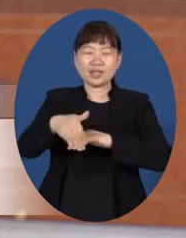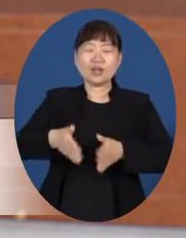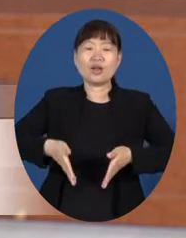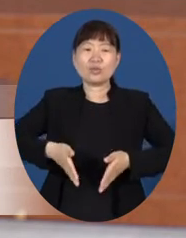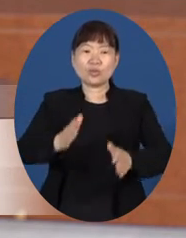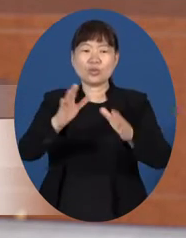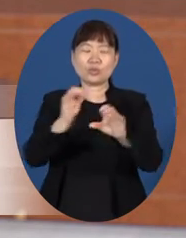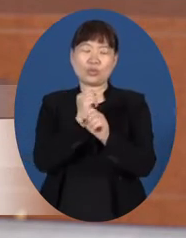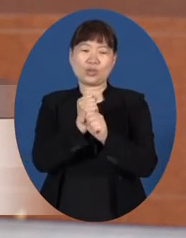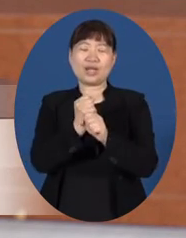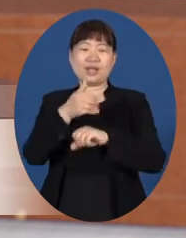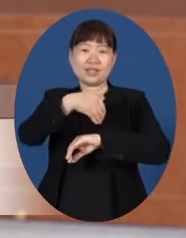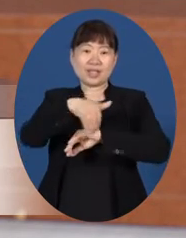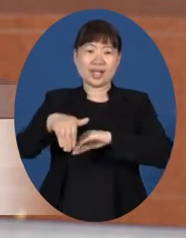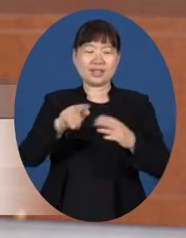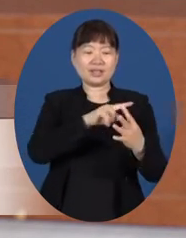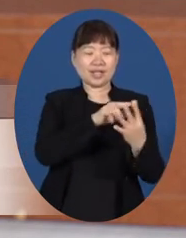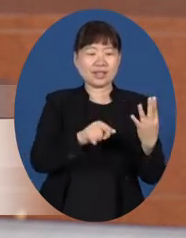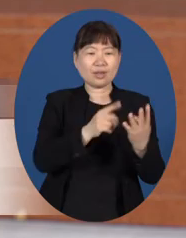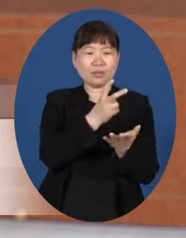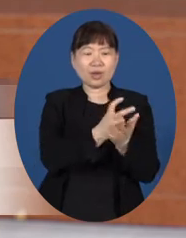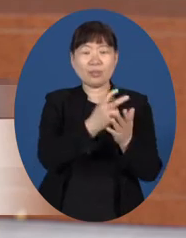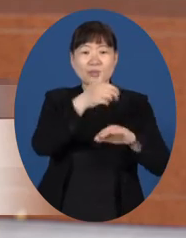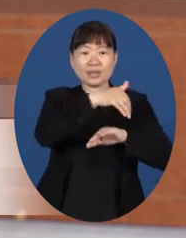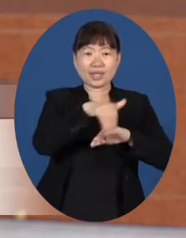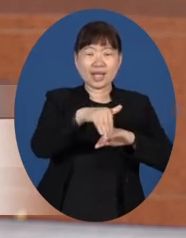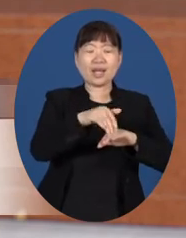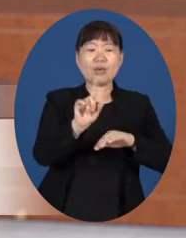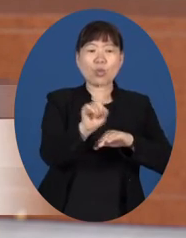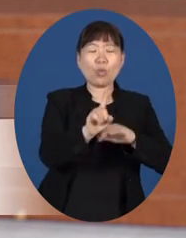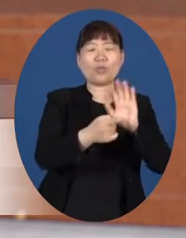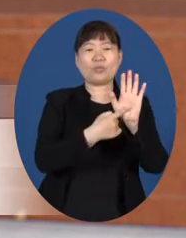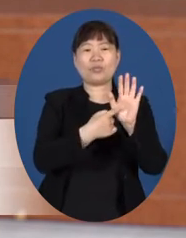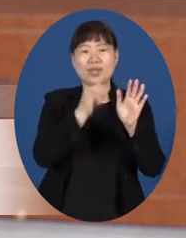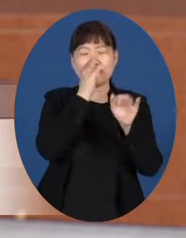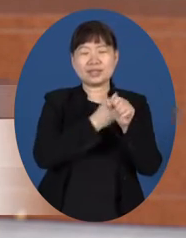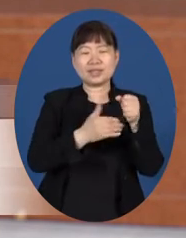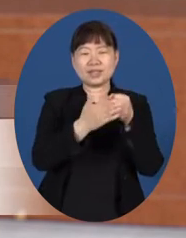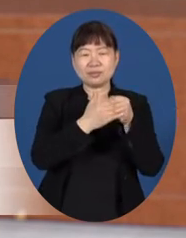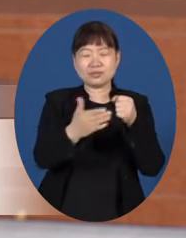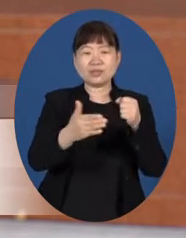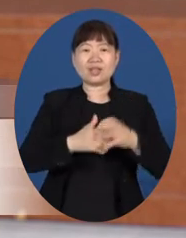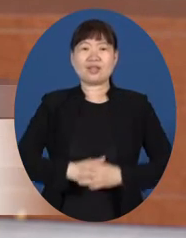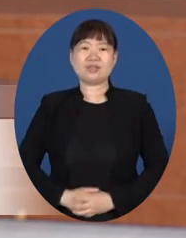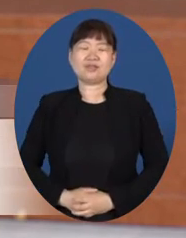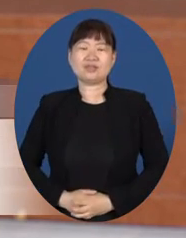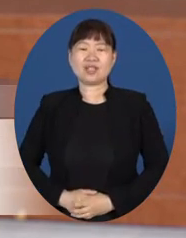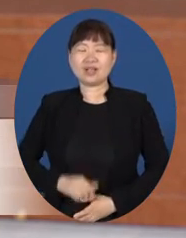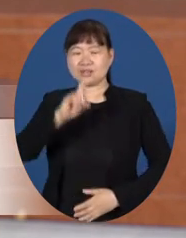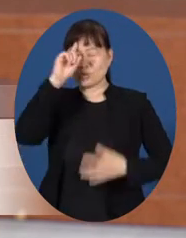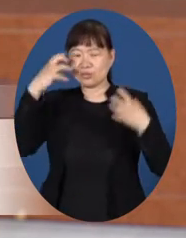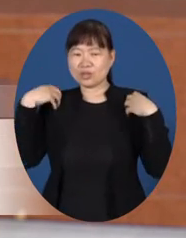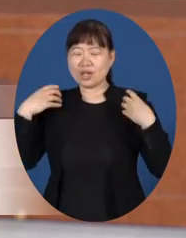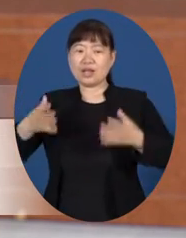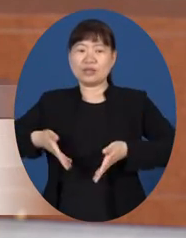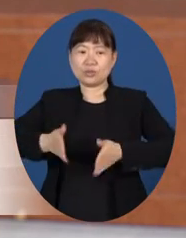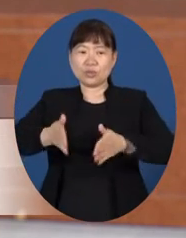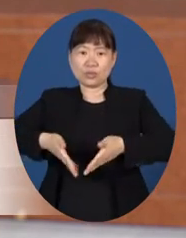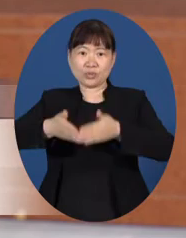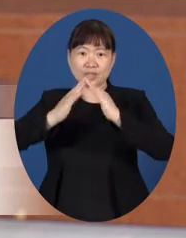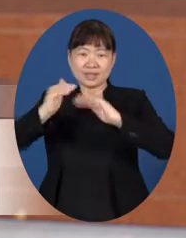계획 등 4개 부분에 법정 계기 곳이 되었습니다 그래서 그런 측면에서 국가의 도로 계획 외에